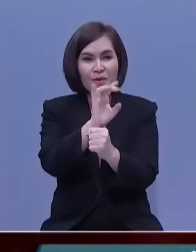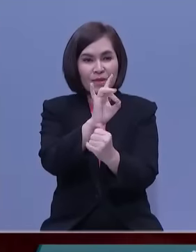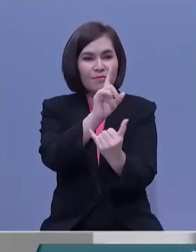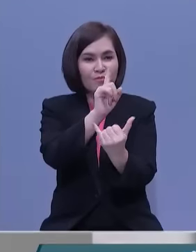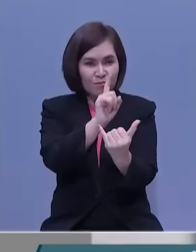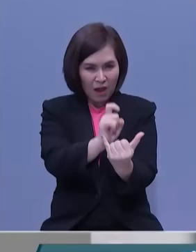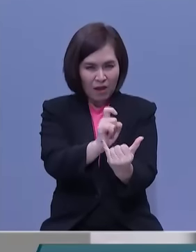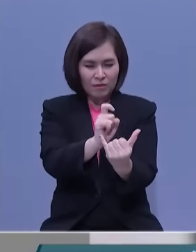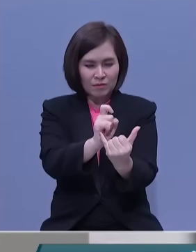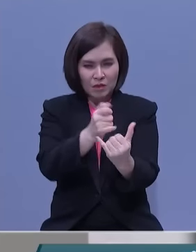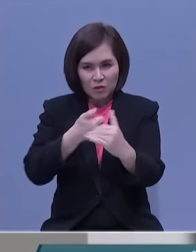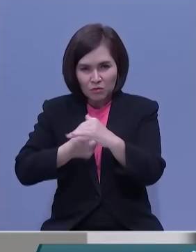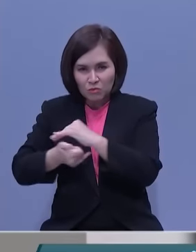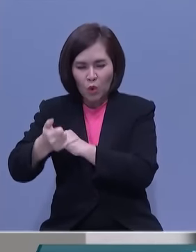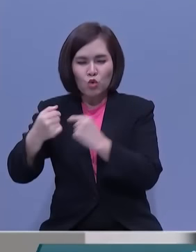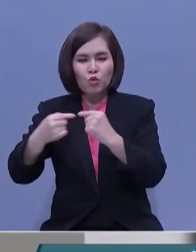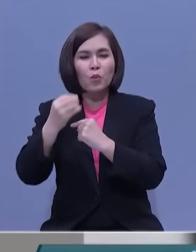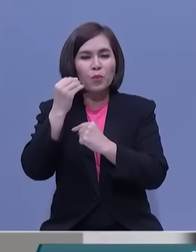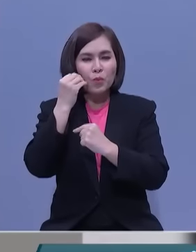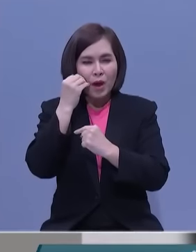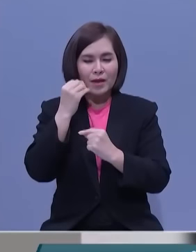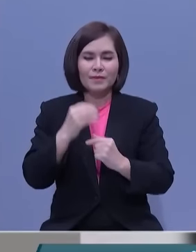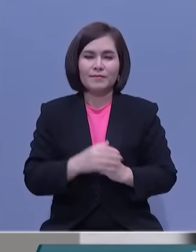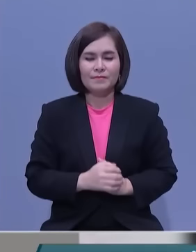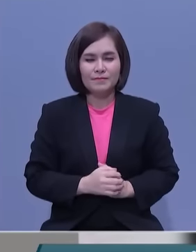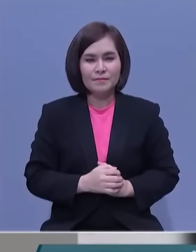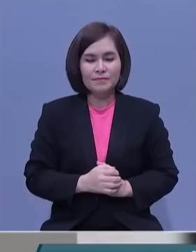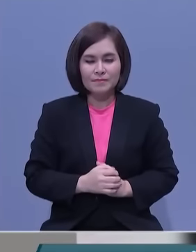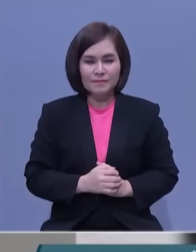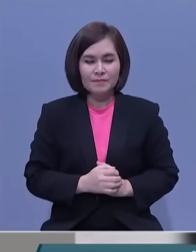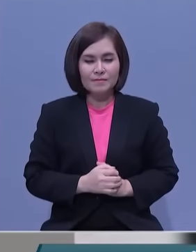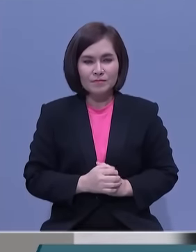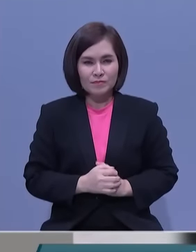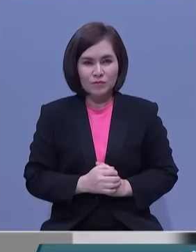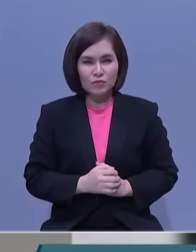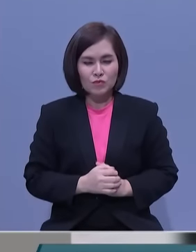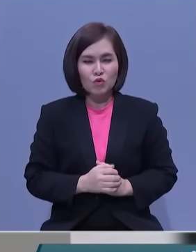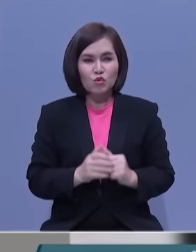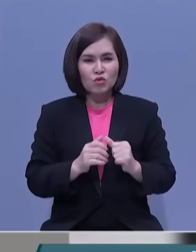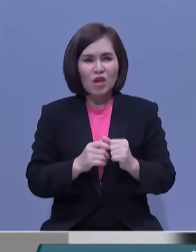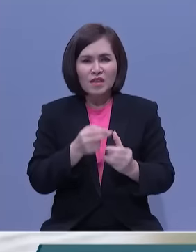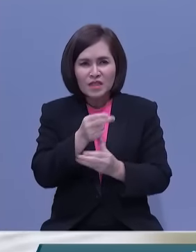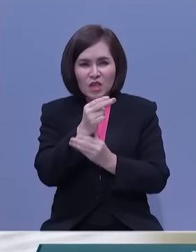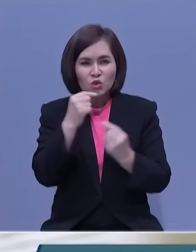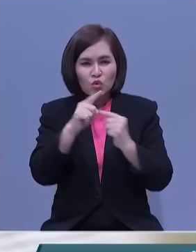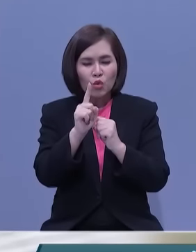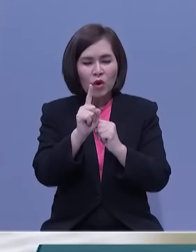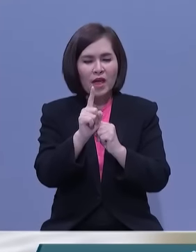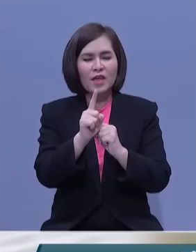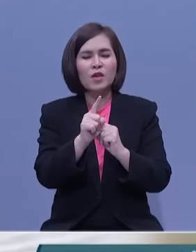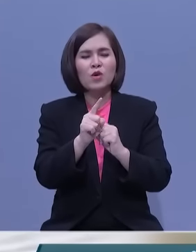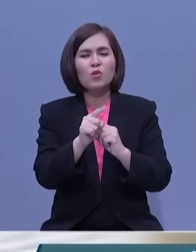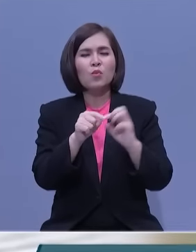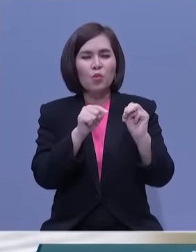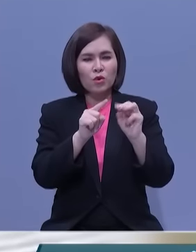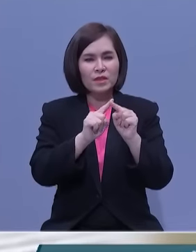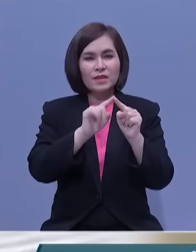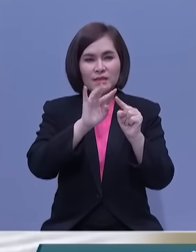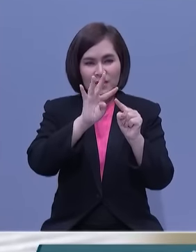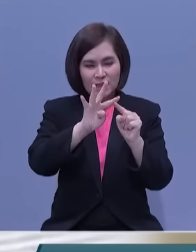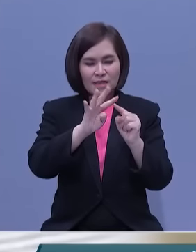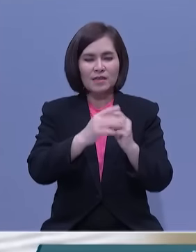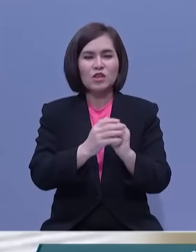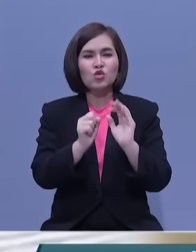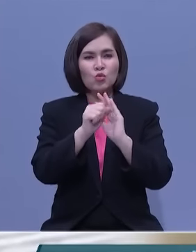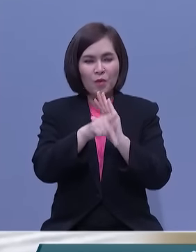ชีวิตค่ะที่แยกตลาดดอนตำลึงที่ดอนตำลึงบ้านลังกาหมู่ที่ 4พื้นที่บ่อสุพรรณน่ะนะคะเมื่อช่วงเย็นวันที่